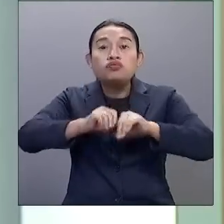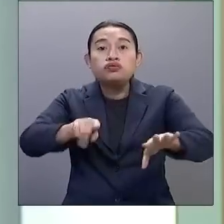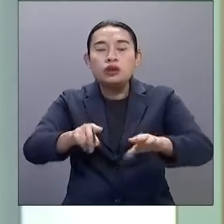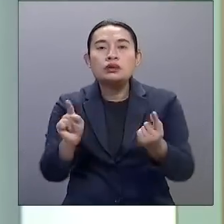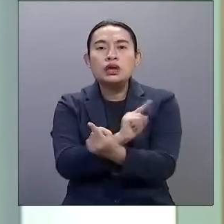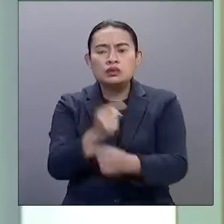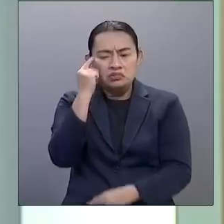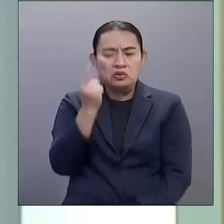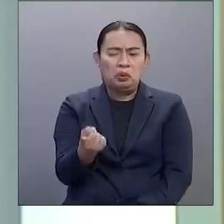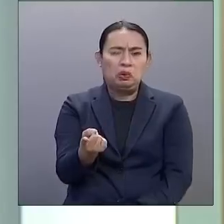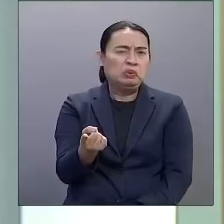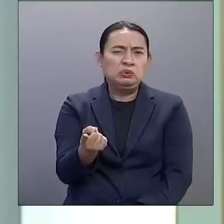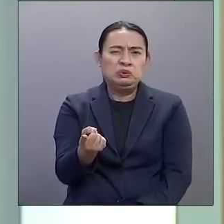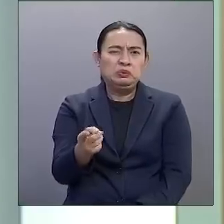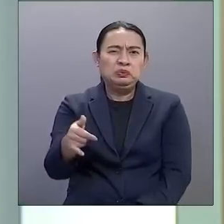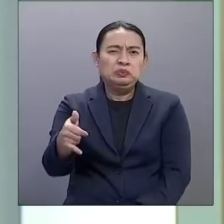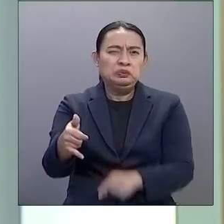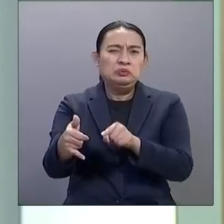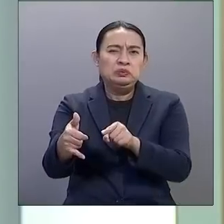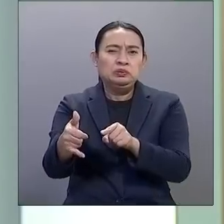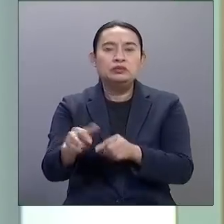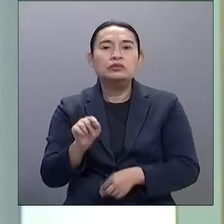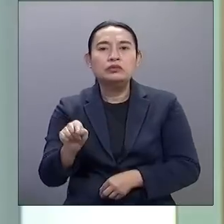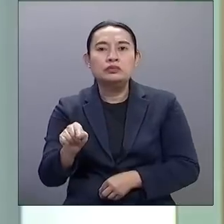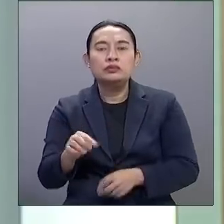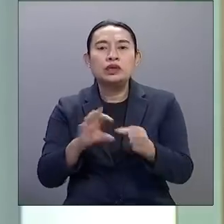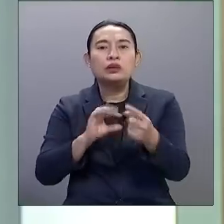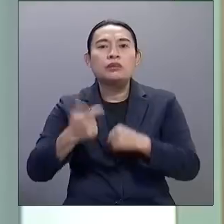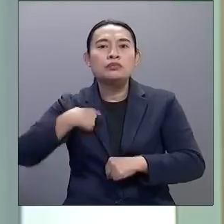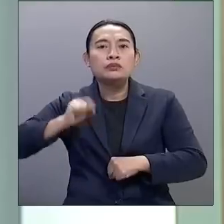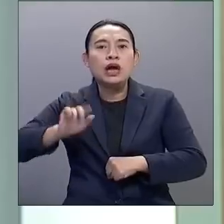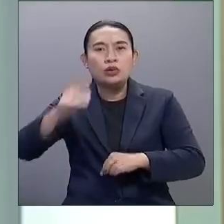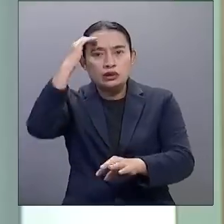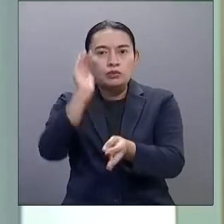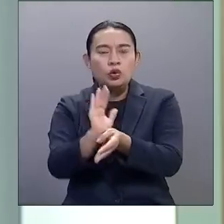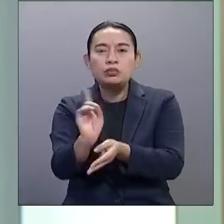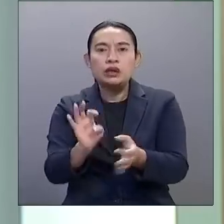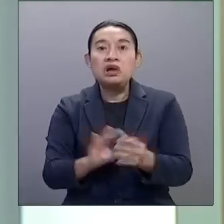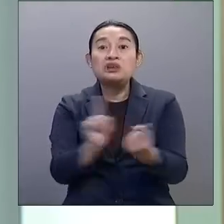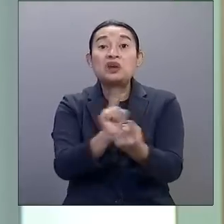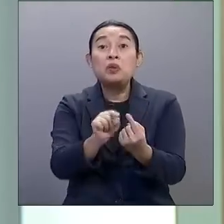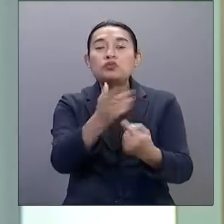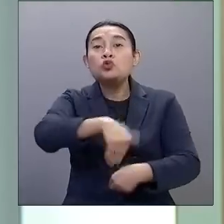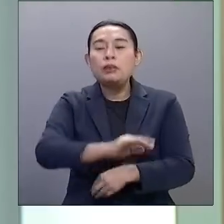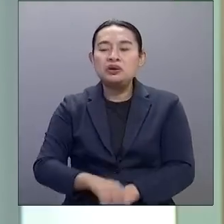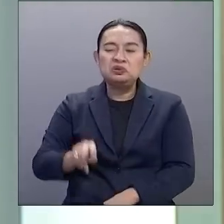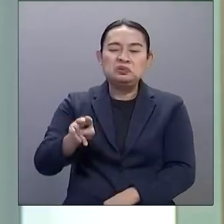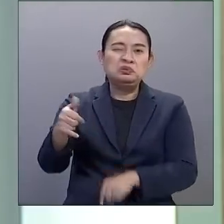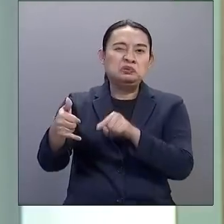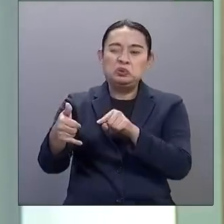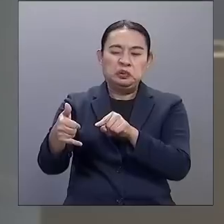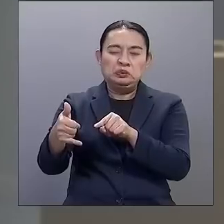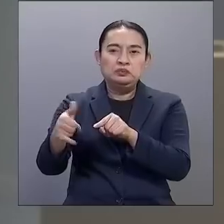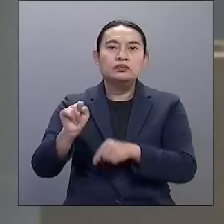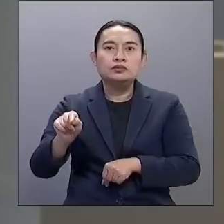ดสินคุณด้วยนะไม่ใช่แค่เรื่องของกฎหมายไม่ใช่แค่เรื่องของศาลไม่ใช่เรื่องของเจ้าหน้าที่ตำรวจเท่านั้นแต่สังคมเนี่ยเขาก็จะดูคุณว่าคุณเป็นคนยังไงด้วยเหมือนกัน